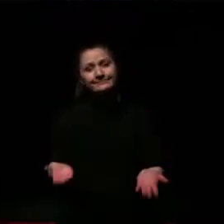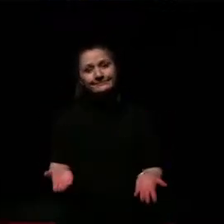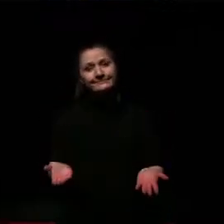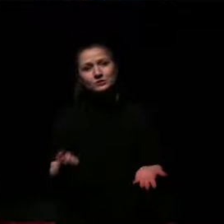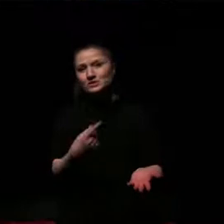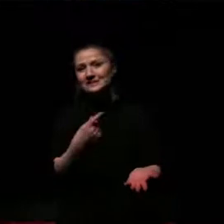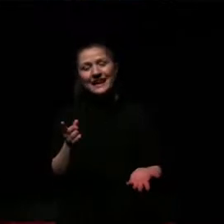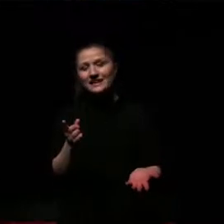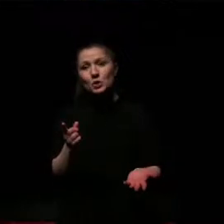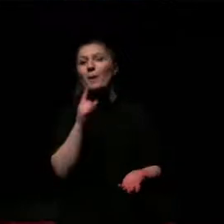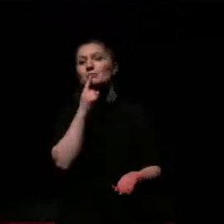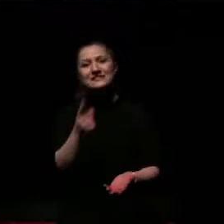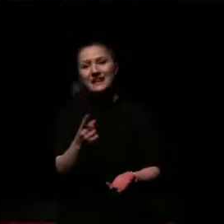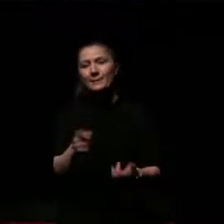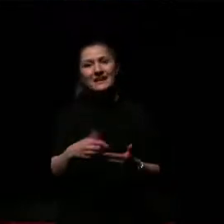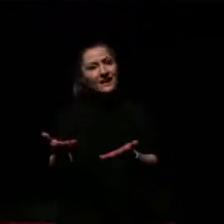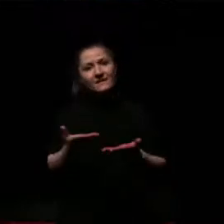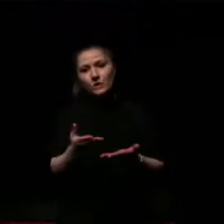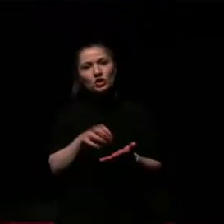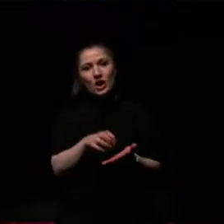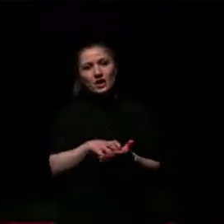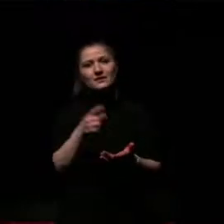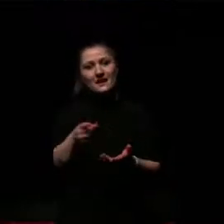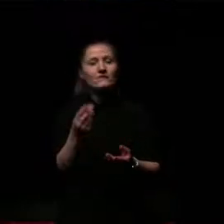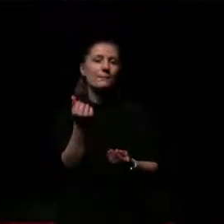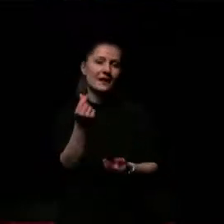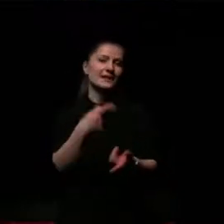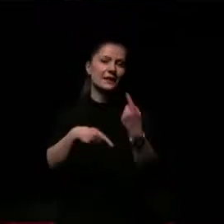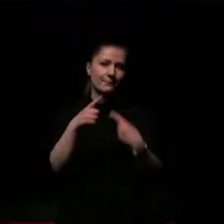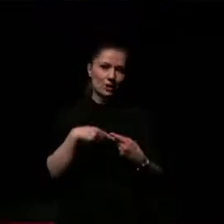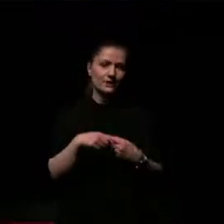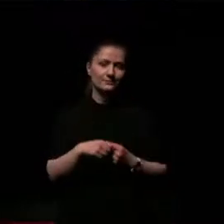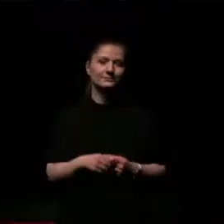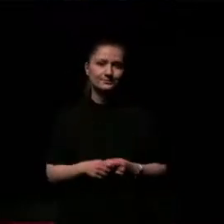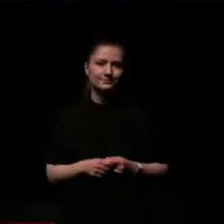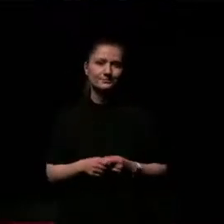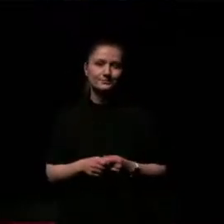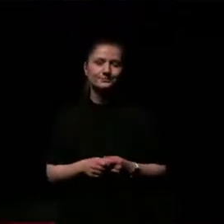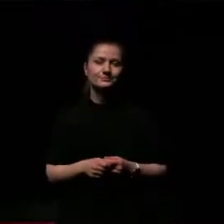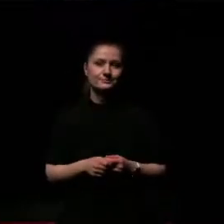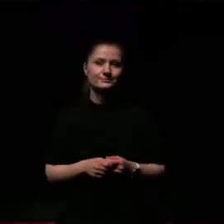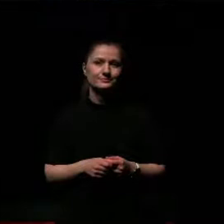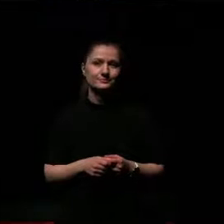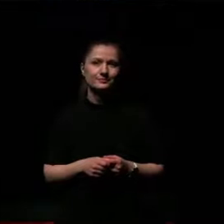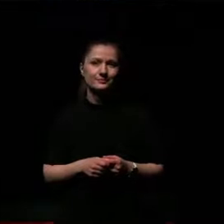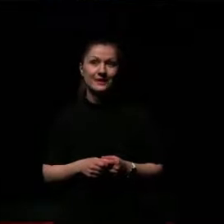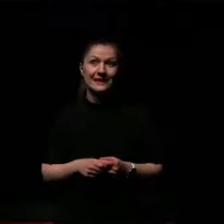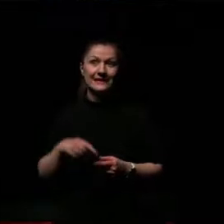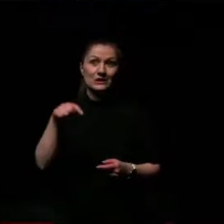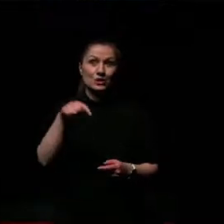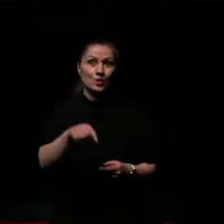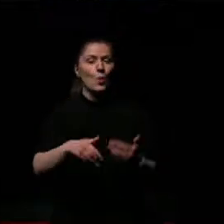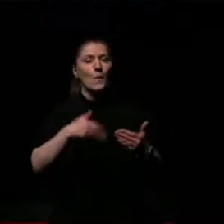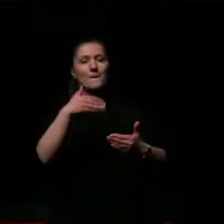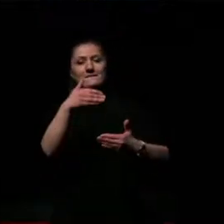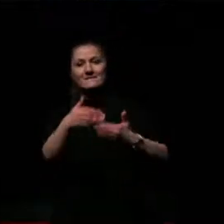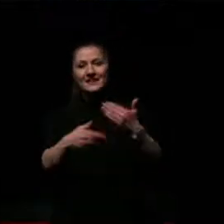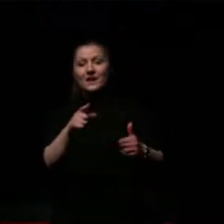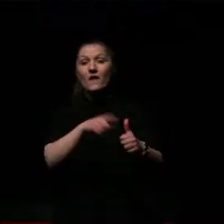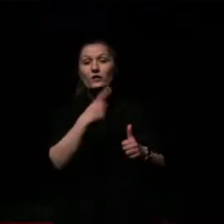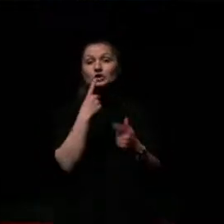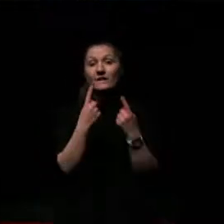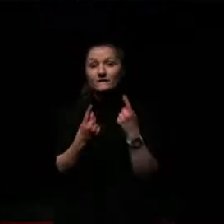har fått den, dere får pengene tilbake. Det vil bli refundert. Men da går vi da videre til første